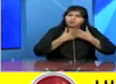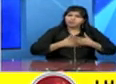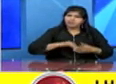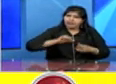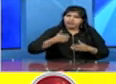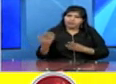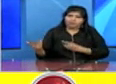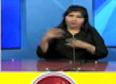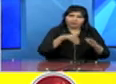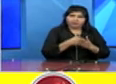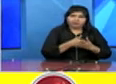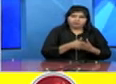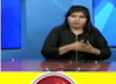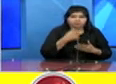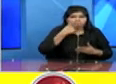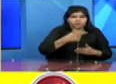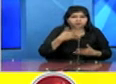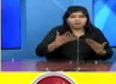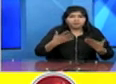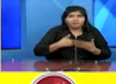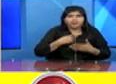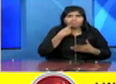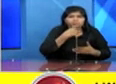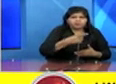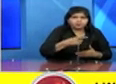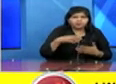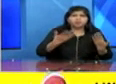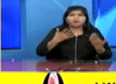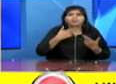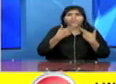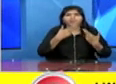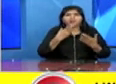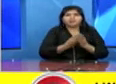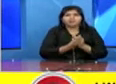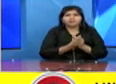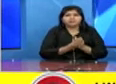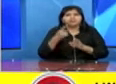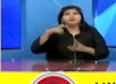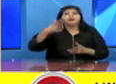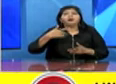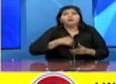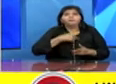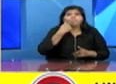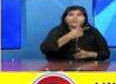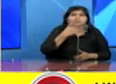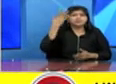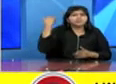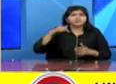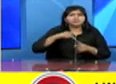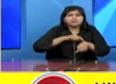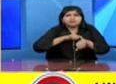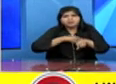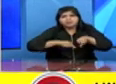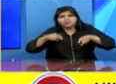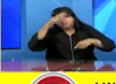हैं। हाँ जी। तो जरूर मैं आपसे कुछ बात करना चाहता था। बताइए, आप इस सारे संकट से